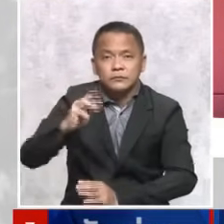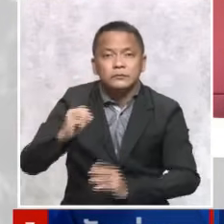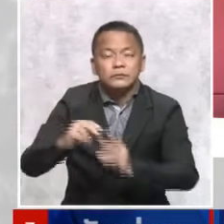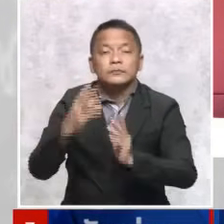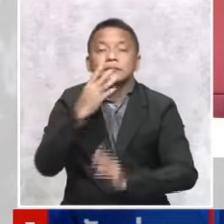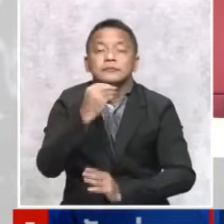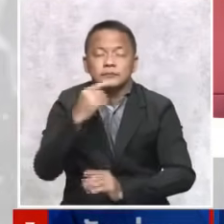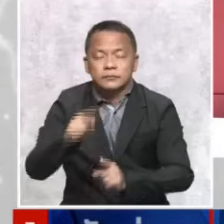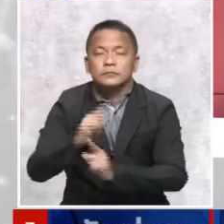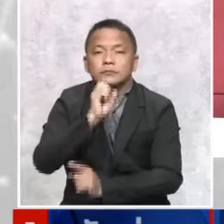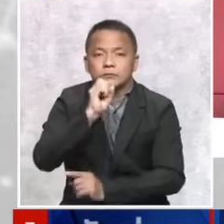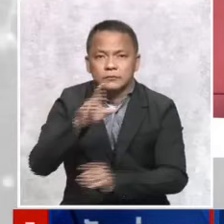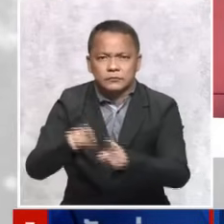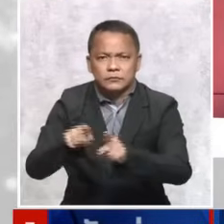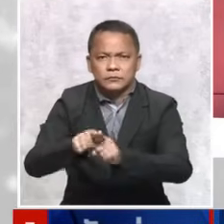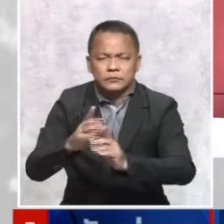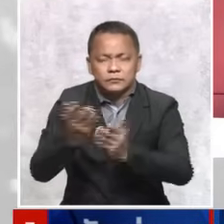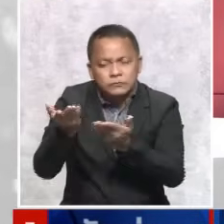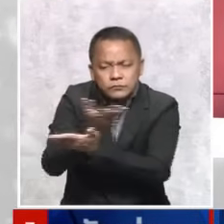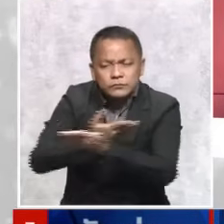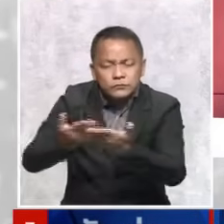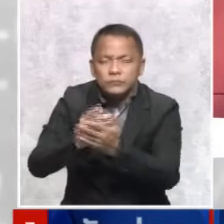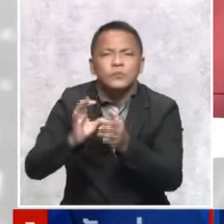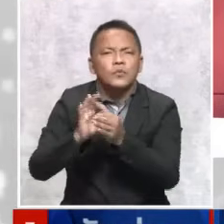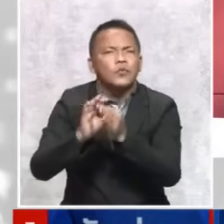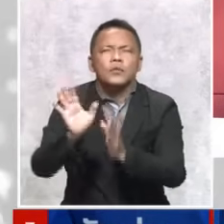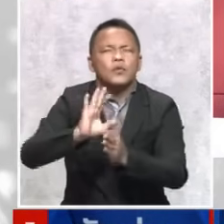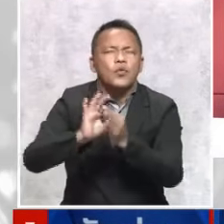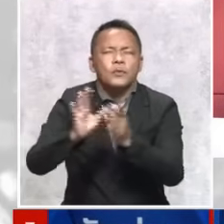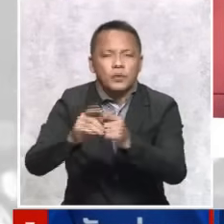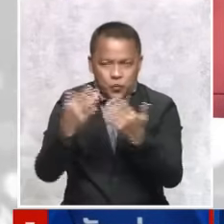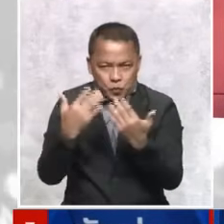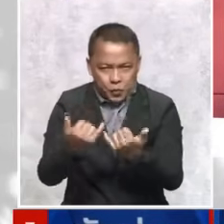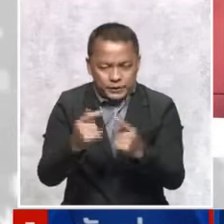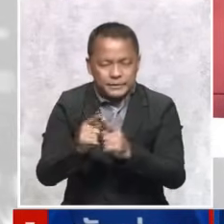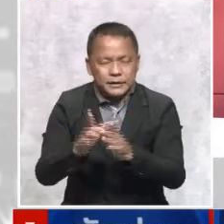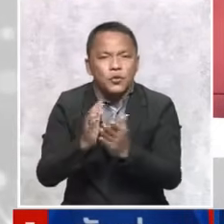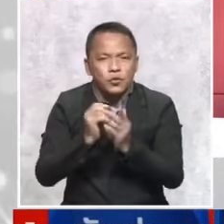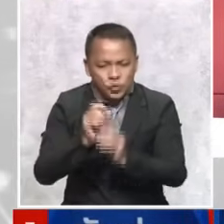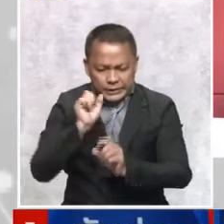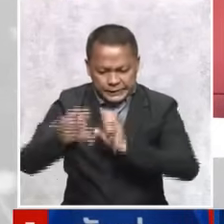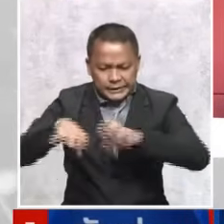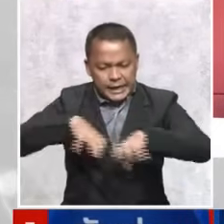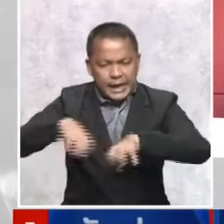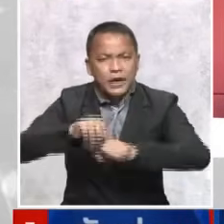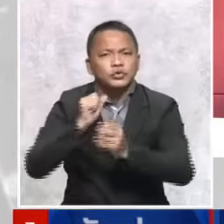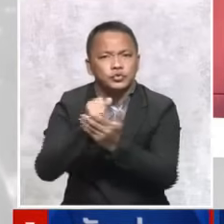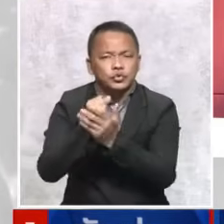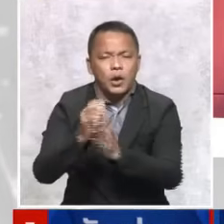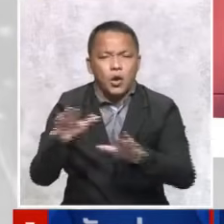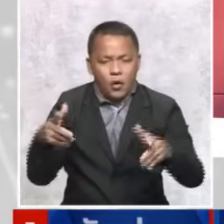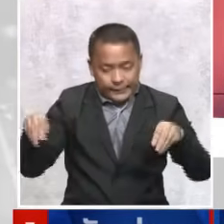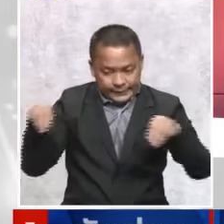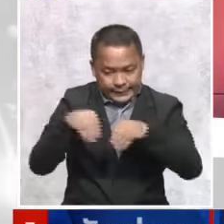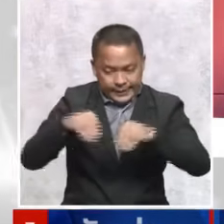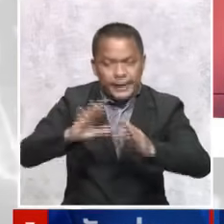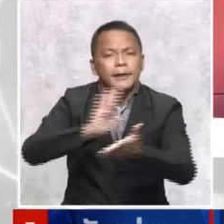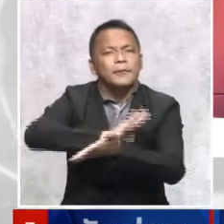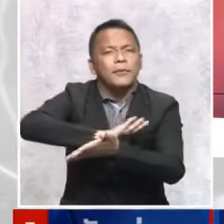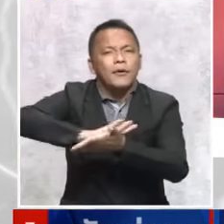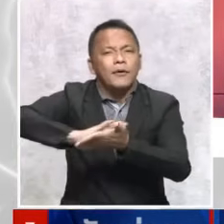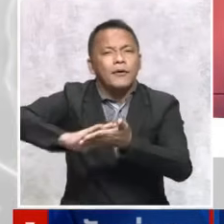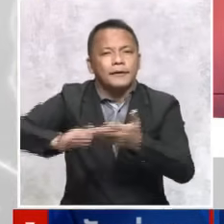ร่านแจ้งนะคะว่าเรื่องที่เคยหารือไม่ต้องเป็นห่วงขณะนี้กำลังเร่งดำเนินการอยู่อีกไม่นานทุกอย่างจะเรียบ